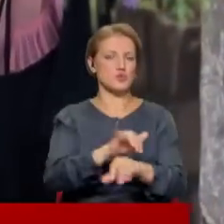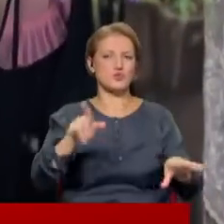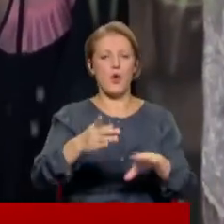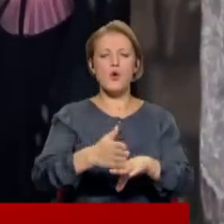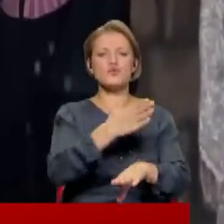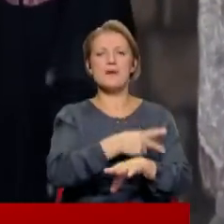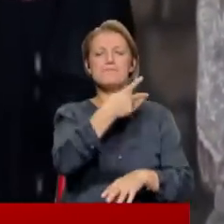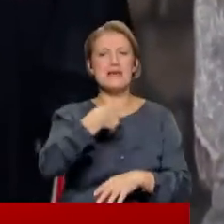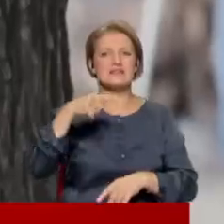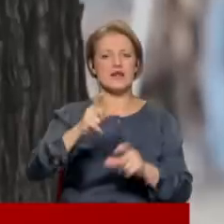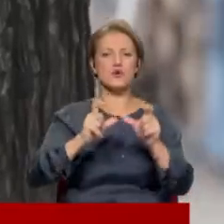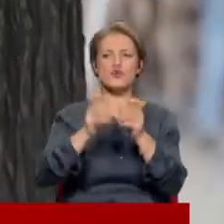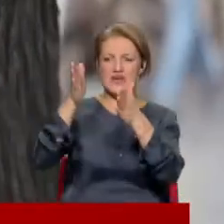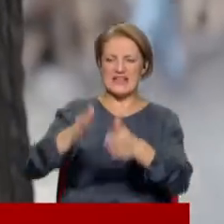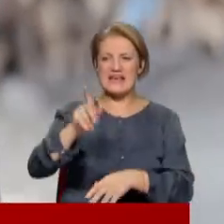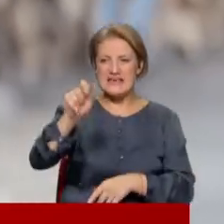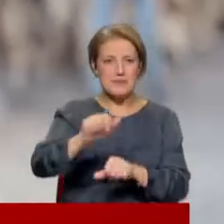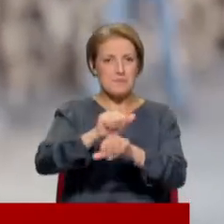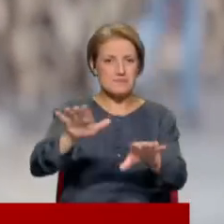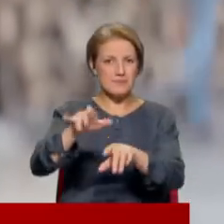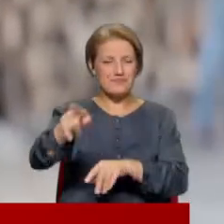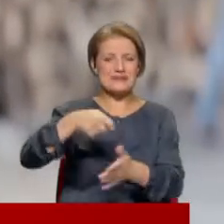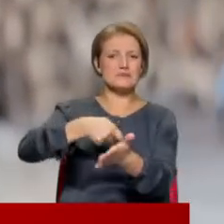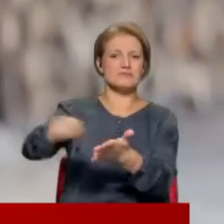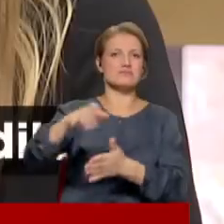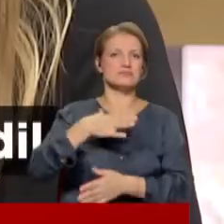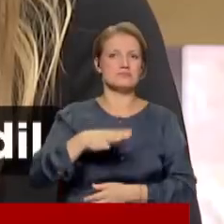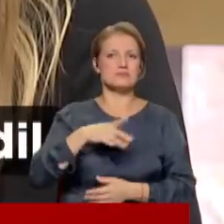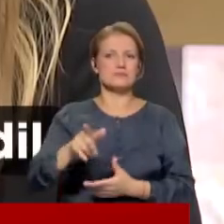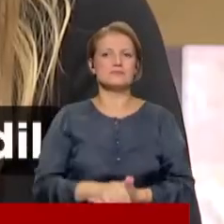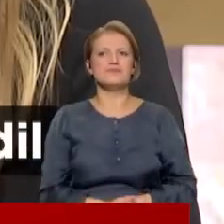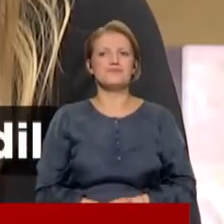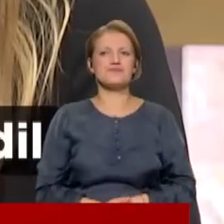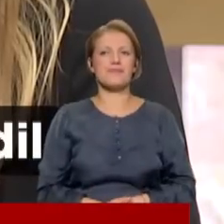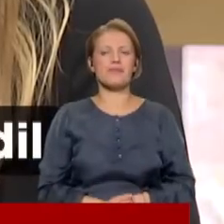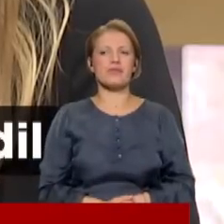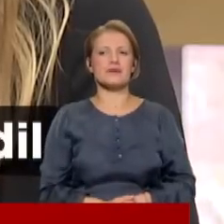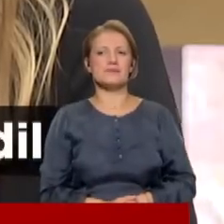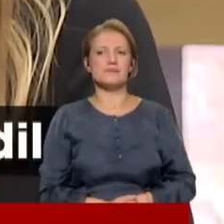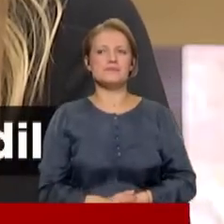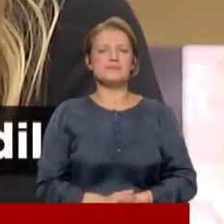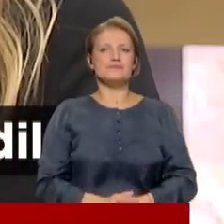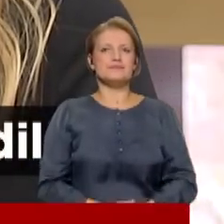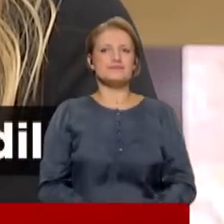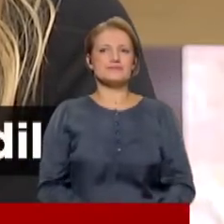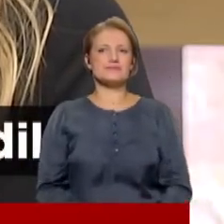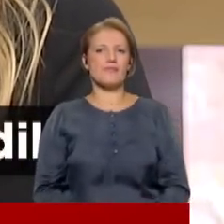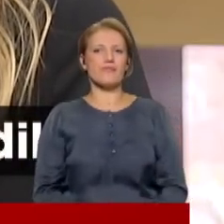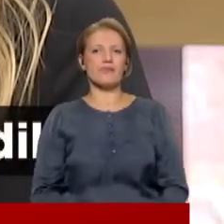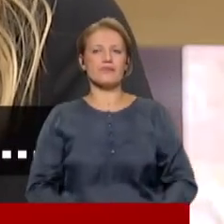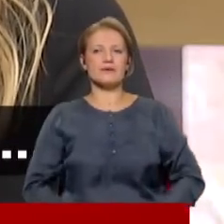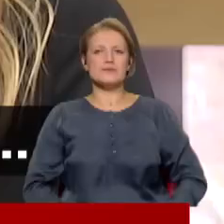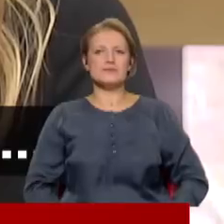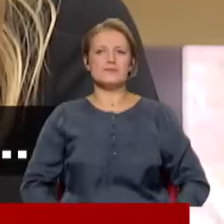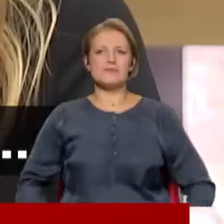de belediye tarafından Gökçe'den yaptığı paylaşımları silmesi talep edildi. 2019'da yazdığım birkaç tane tweetimi